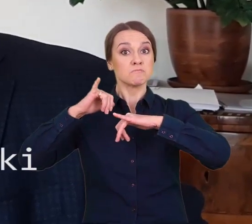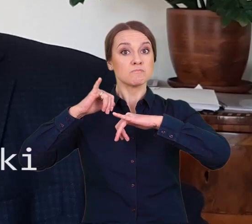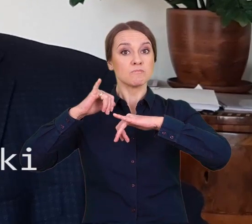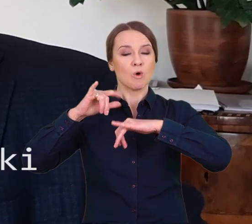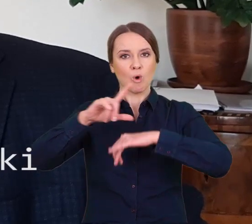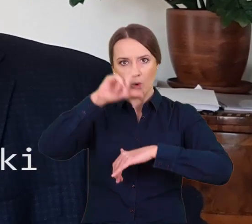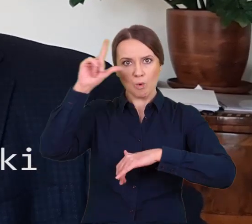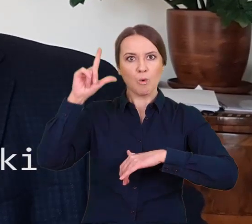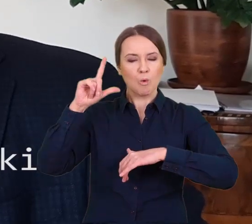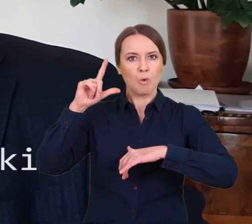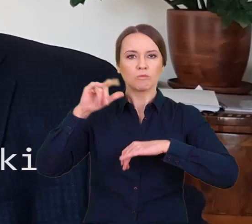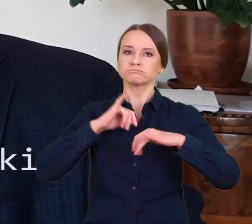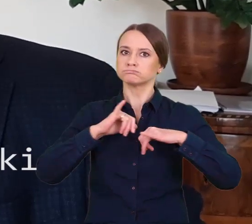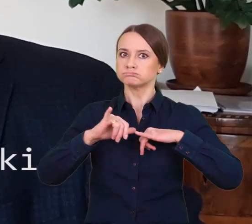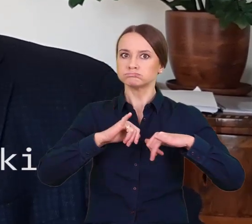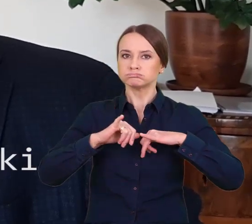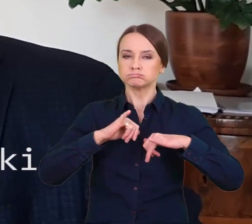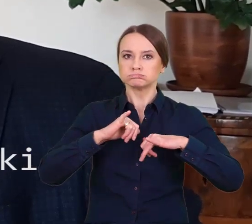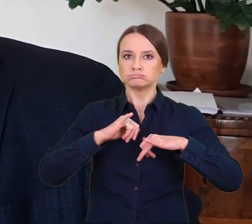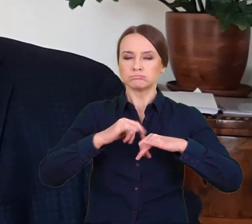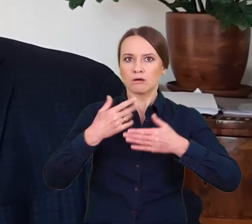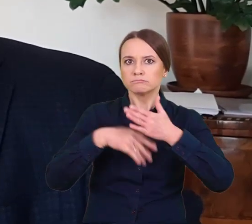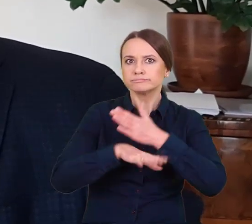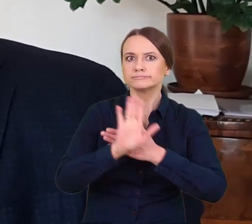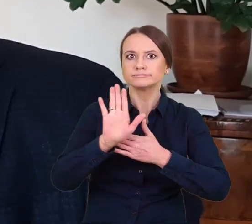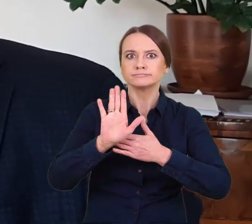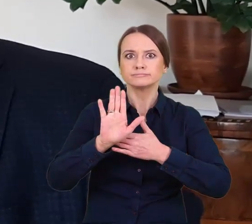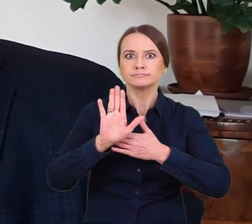przełożonych steph i